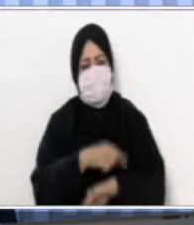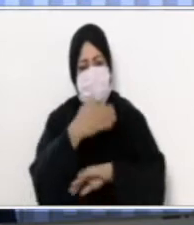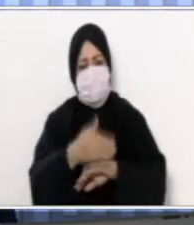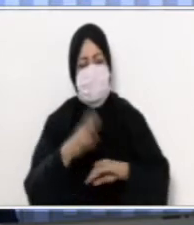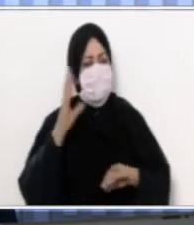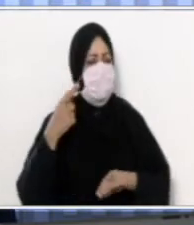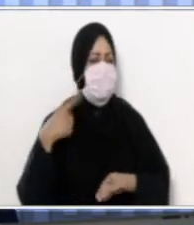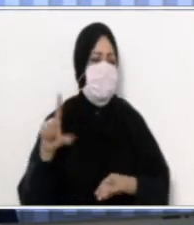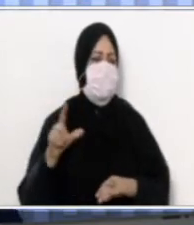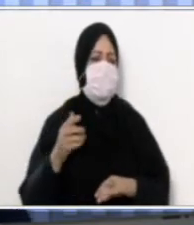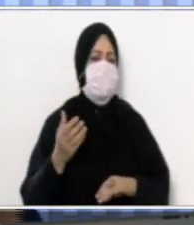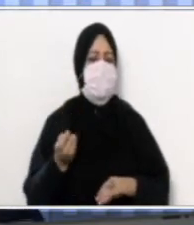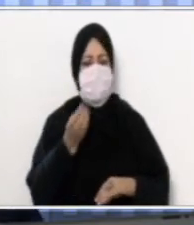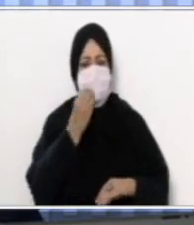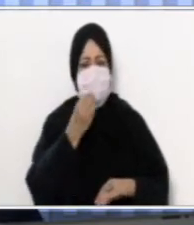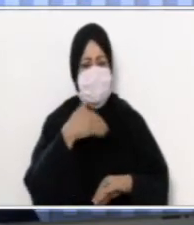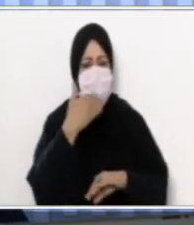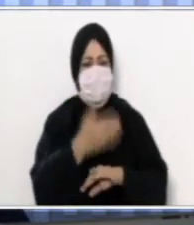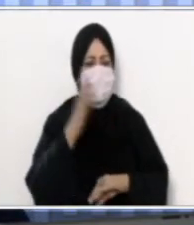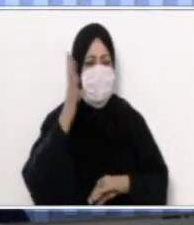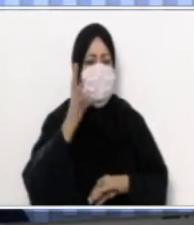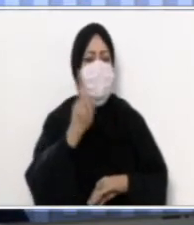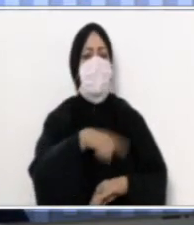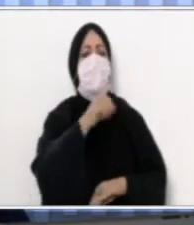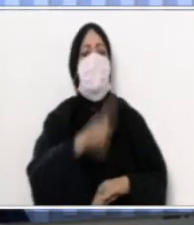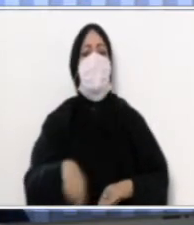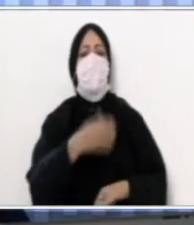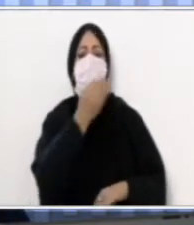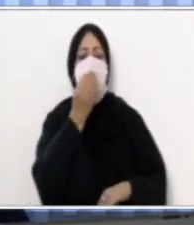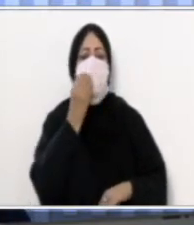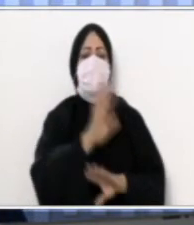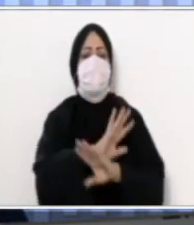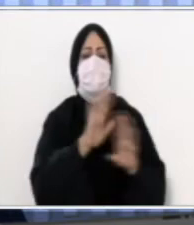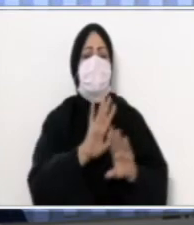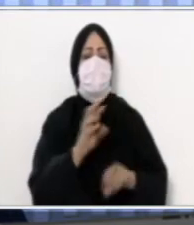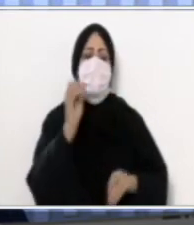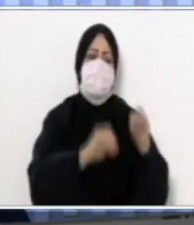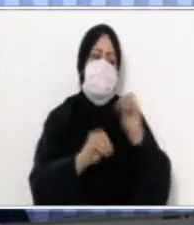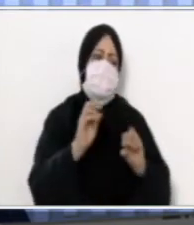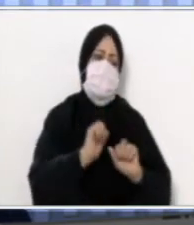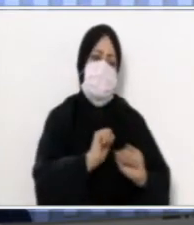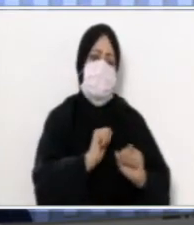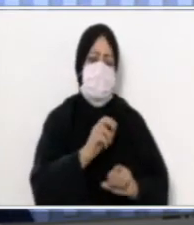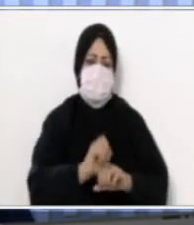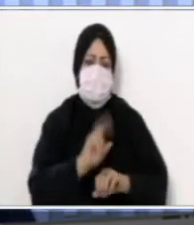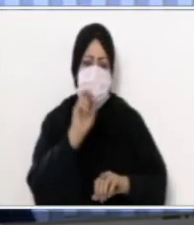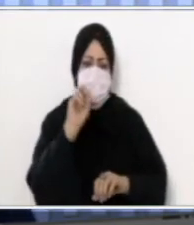مفطر، وإن عدلوهم يعني الأذان بربع ساعة وقالوا للناس كلوا بعد الأذان الأول فهذا خطأ